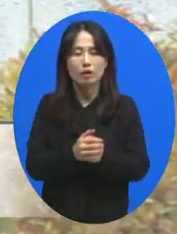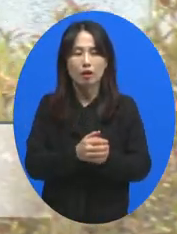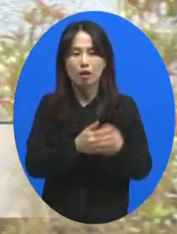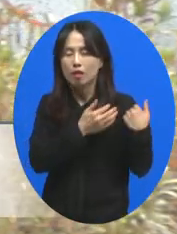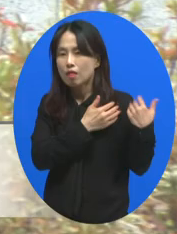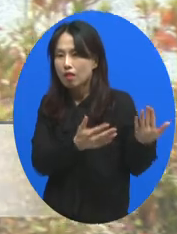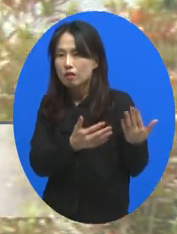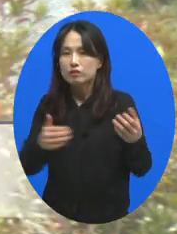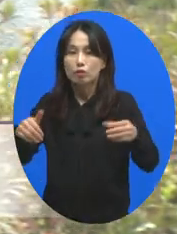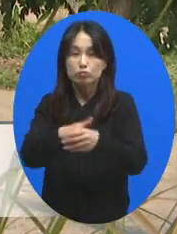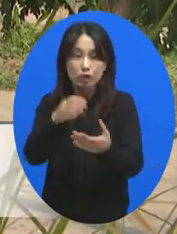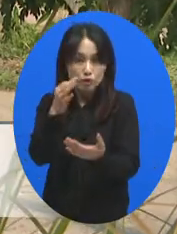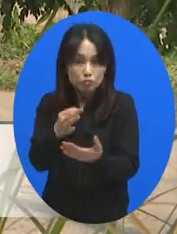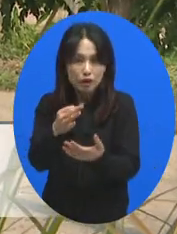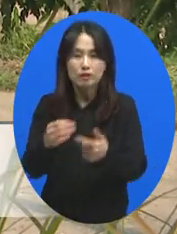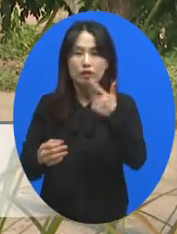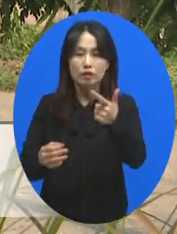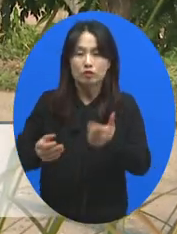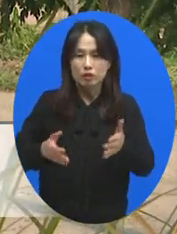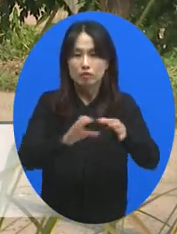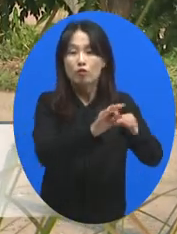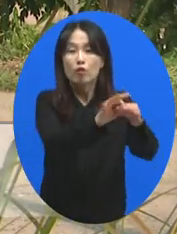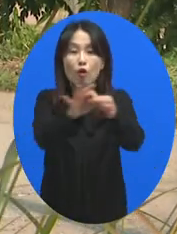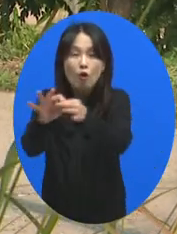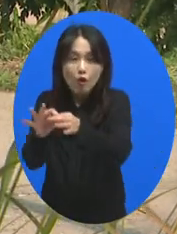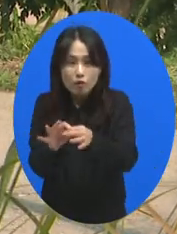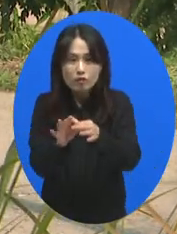분포돼 소외됐던 도내 문화유산들이 6개 길로